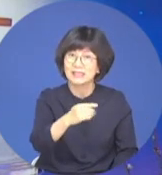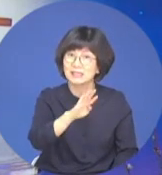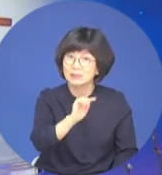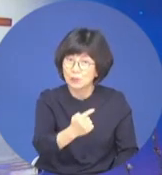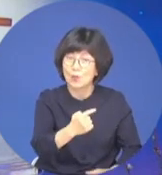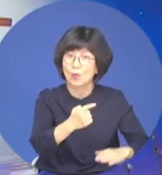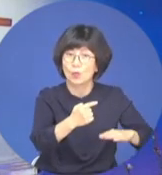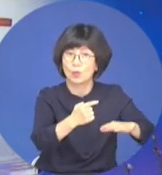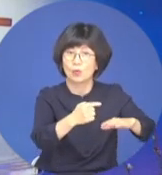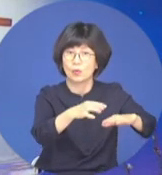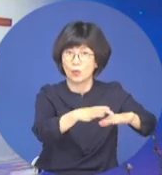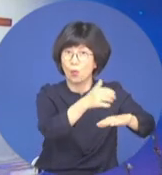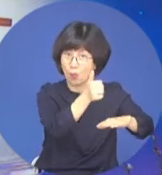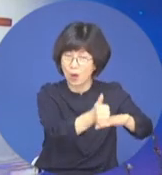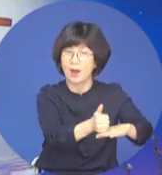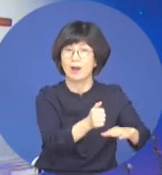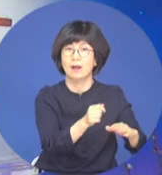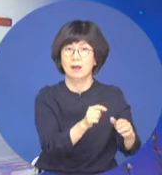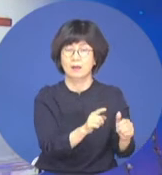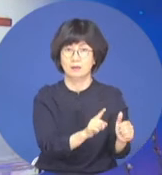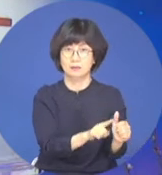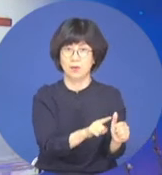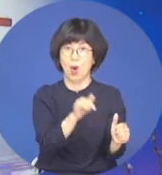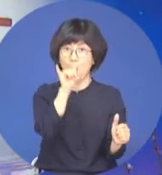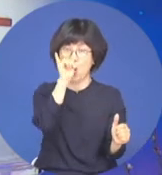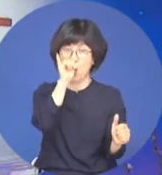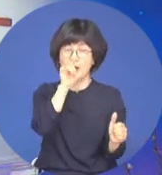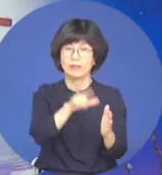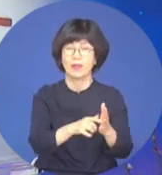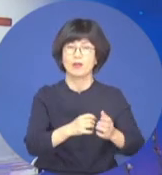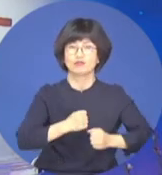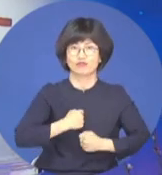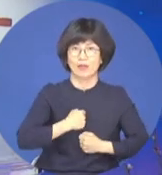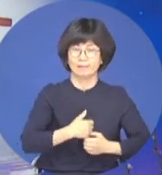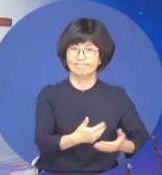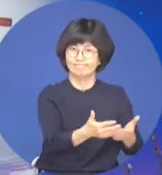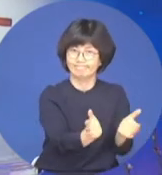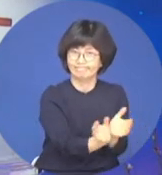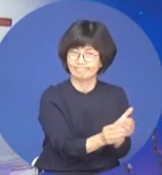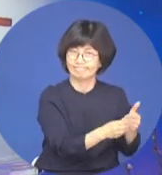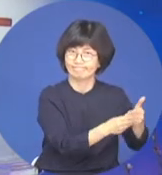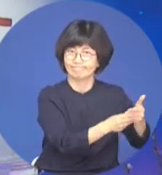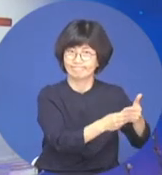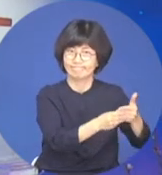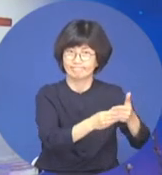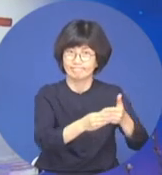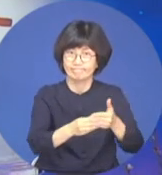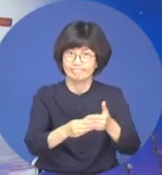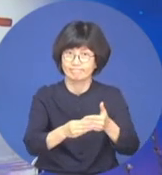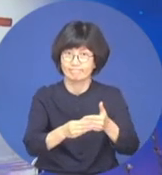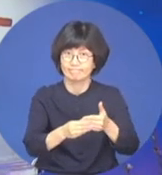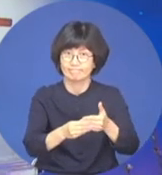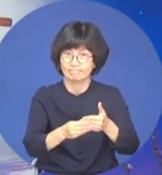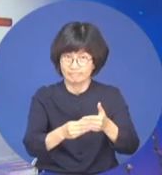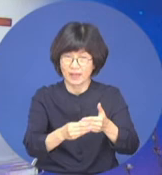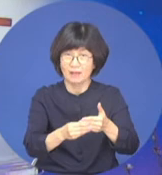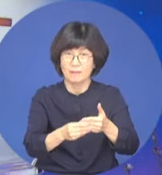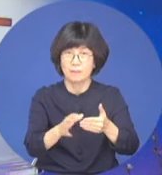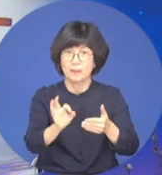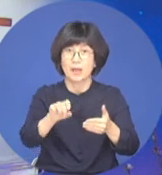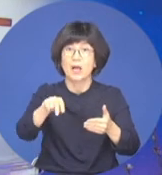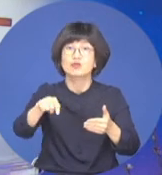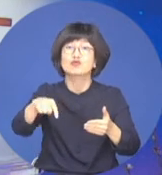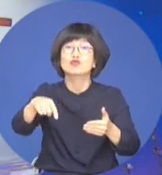바로 느고왕이 군대를 이끌고 이제 이러한 아수르를 최종